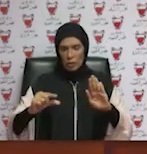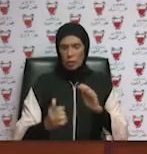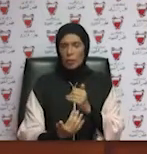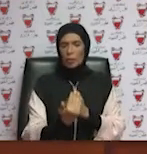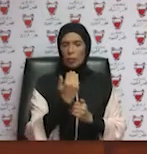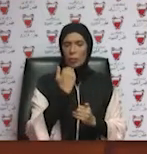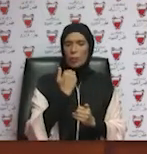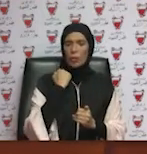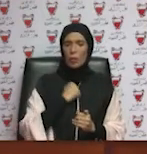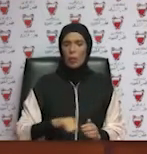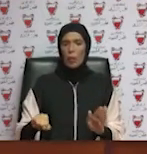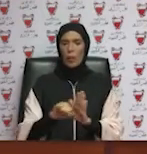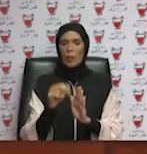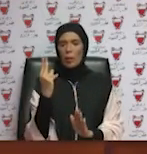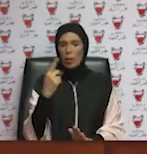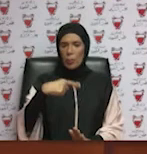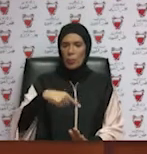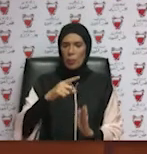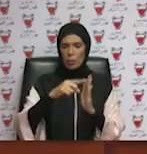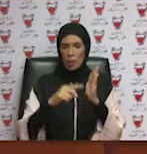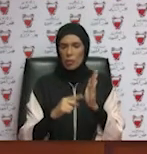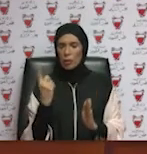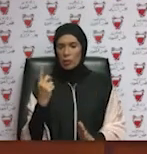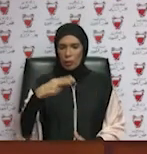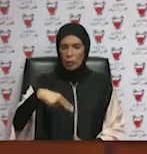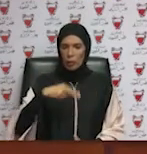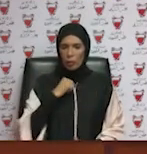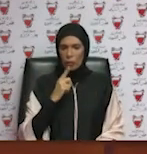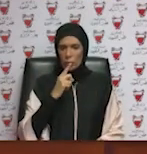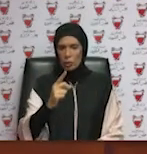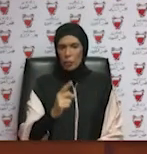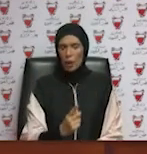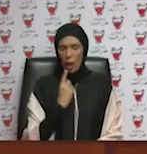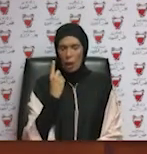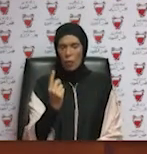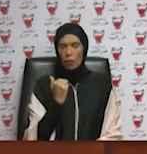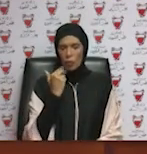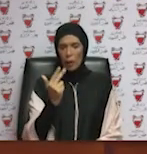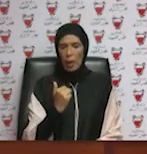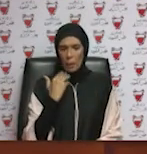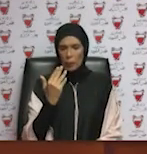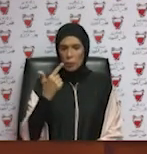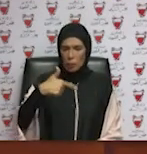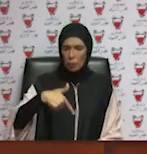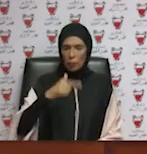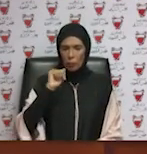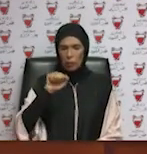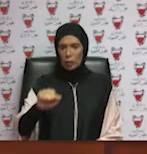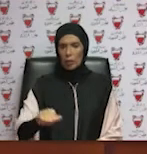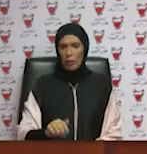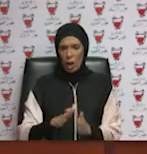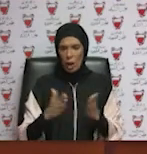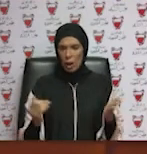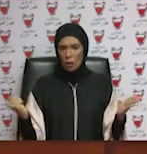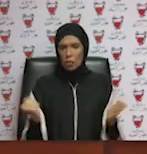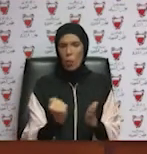إضافة فقرة جديدة إلى المادة 12 من القانون رقم 11 لسنة 1975 ميلادي بشأن جوازات